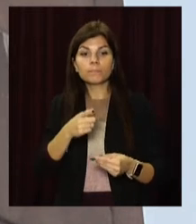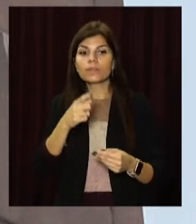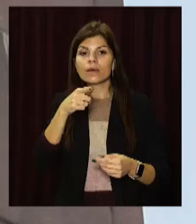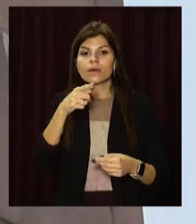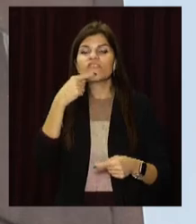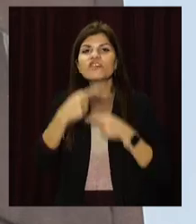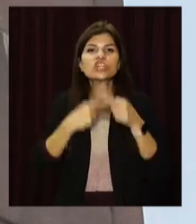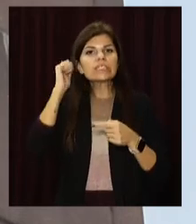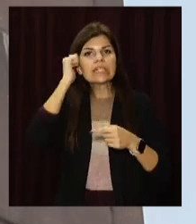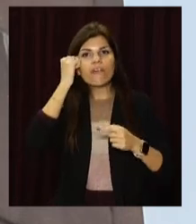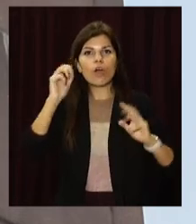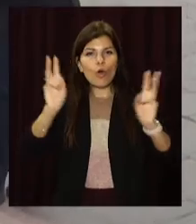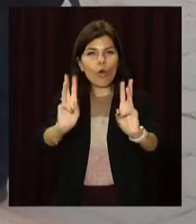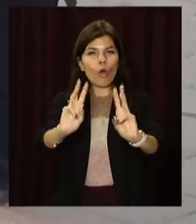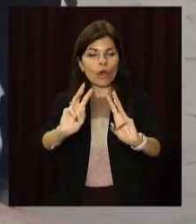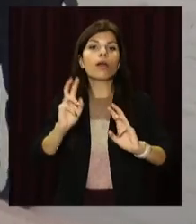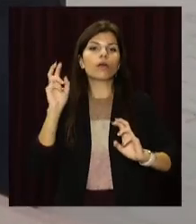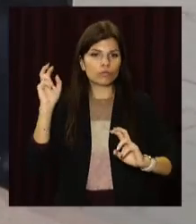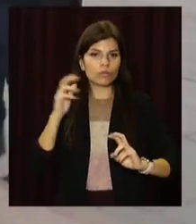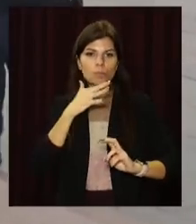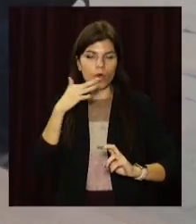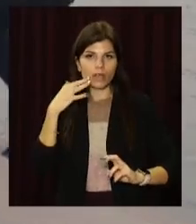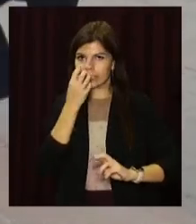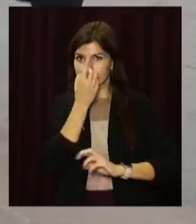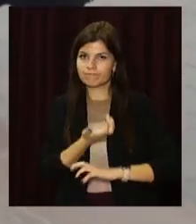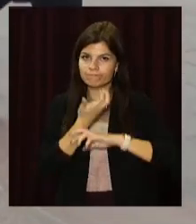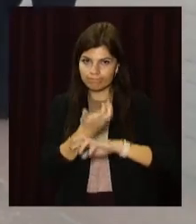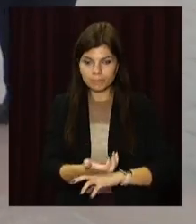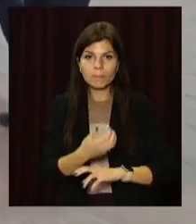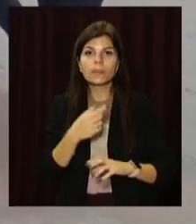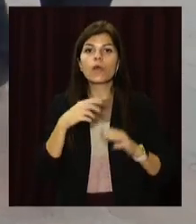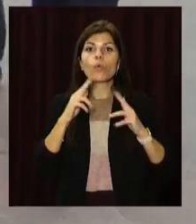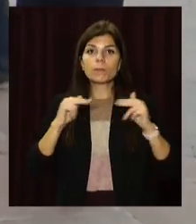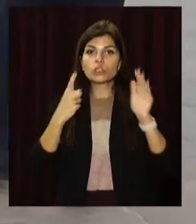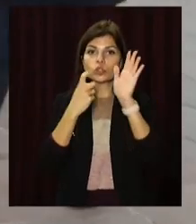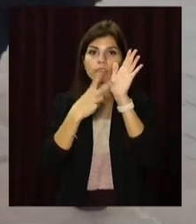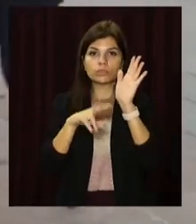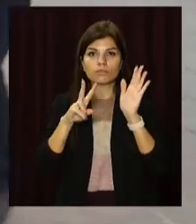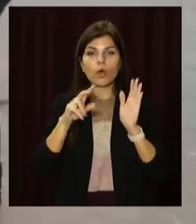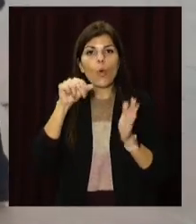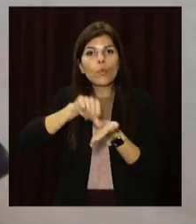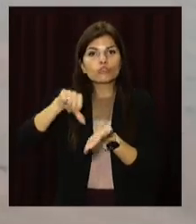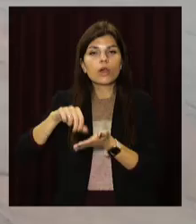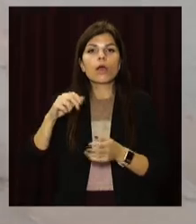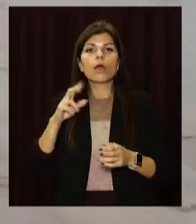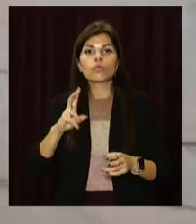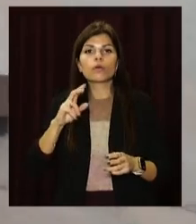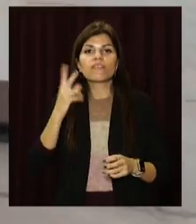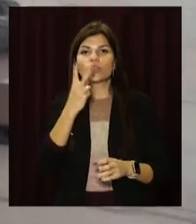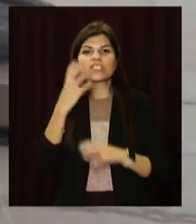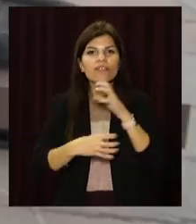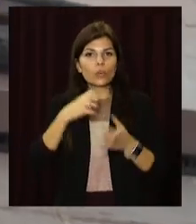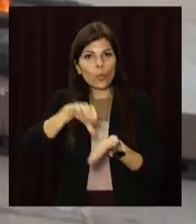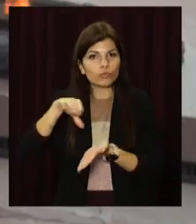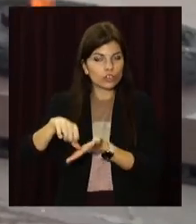Туди прийшли представники влади, небайдужі містяни. У Дніпрі 172 учасники бойових дій Другої світової війни та ті,